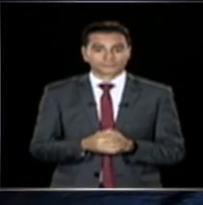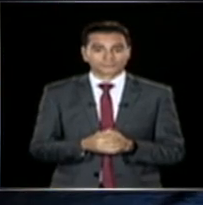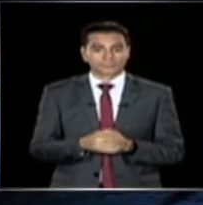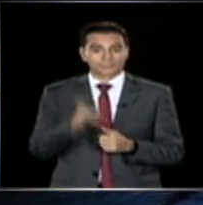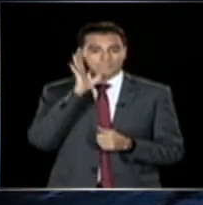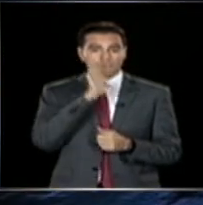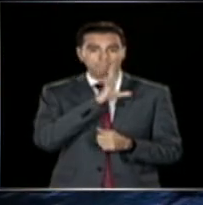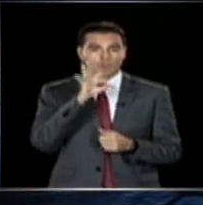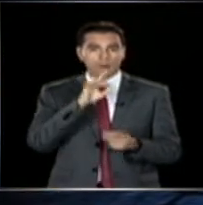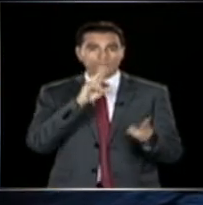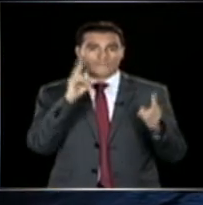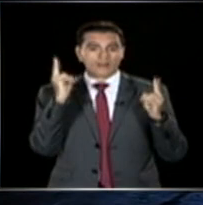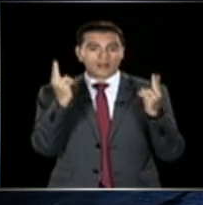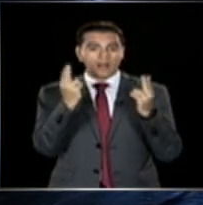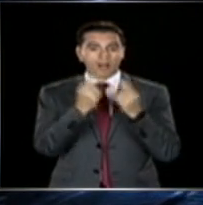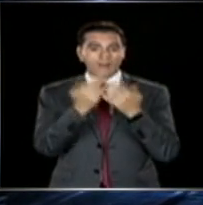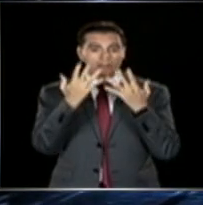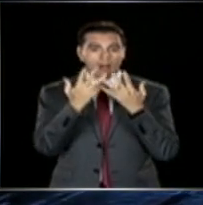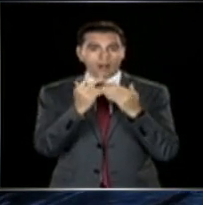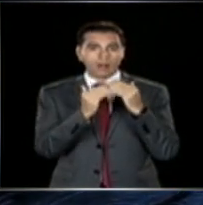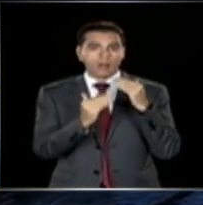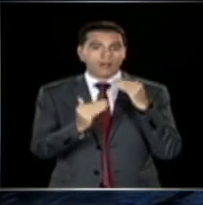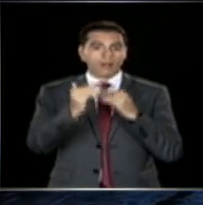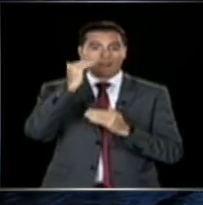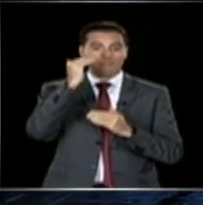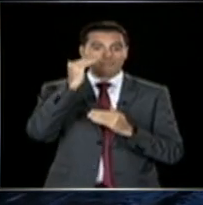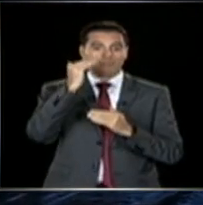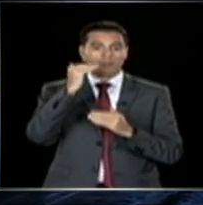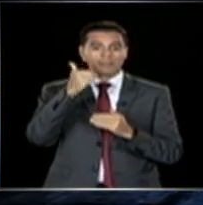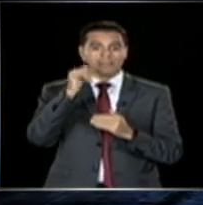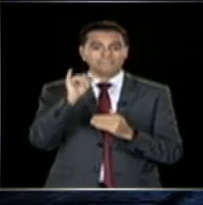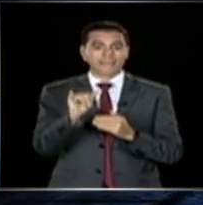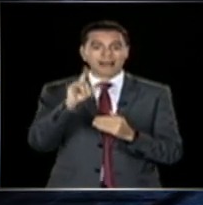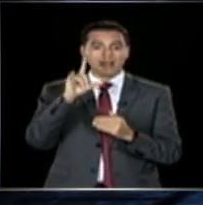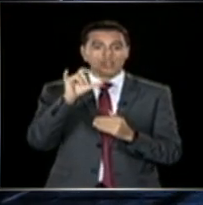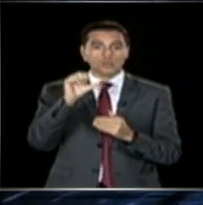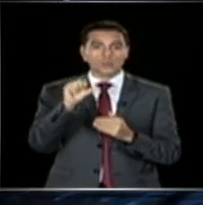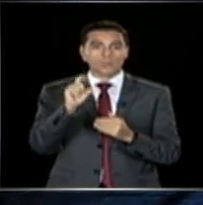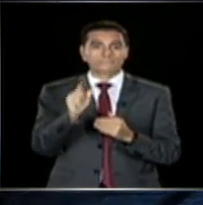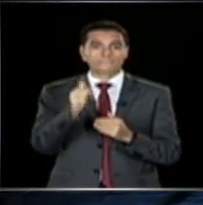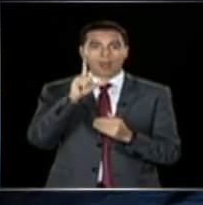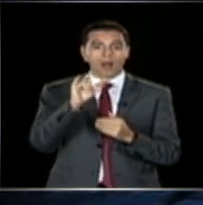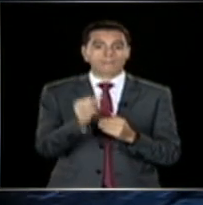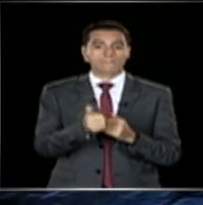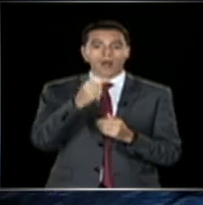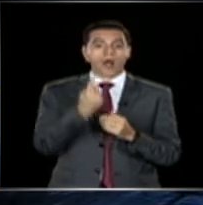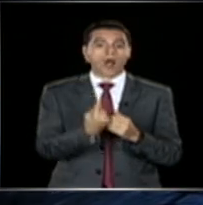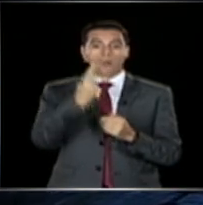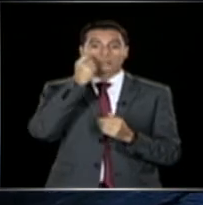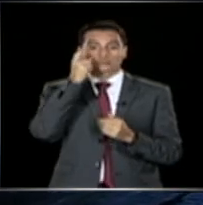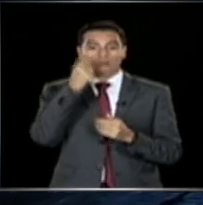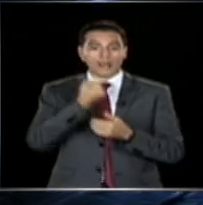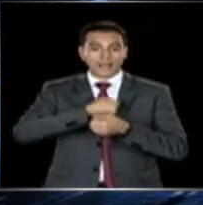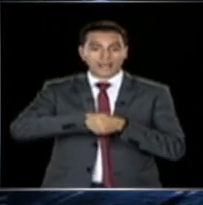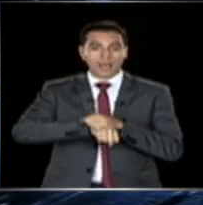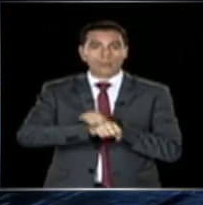وفقاً لموسوعة جينيس للأرقام القياسية، إيميليو بالما هو أول شخص